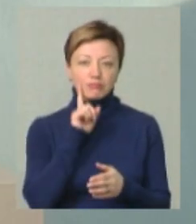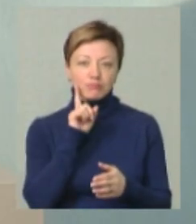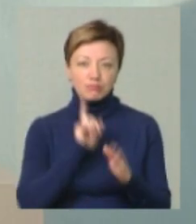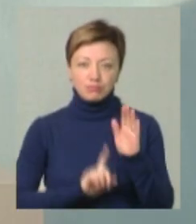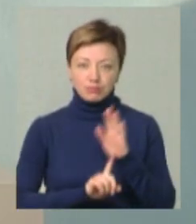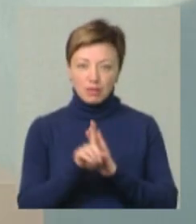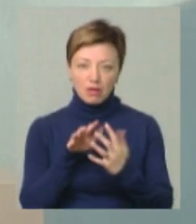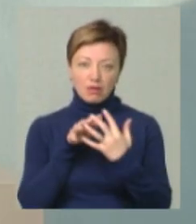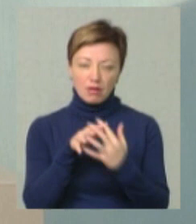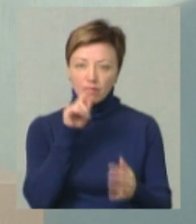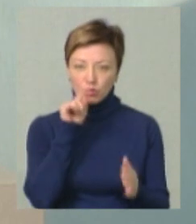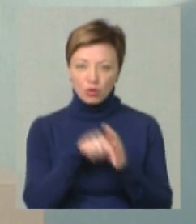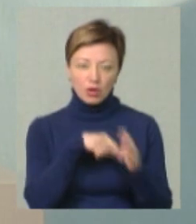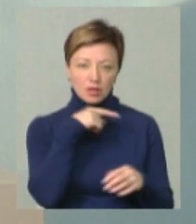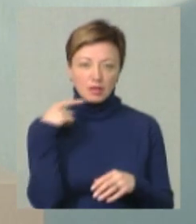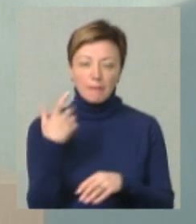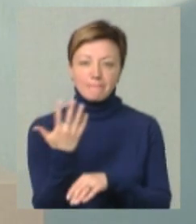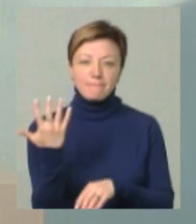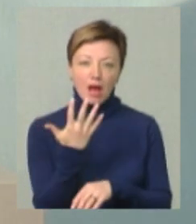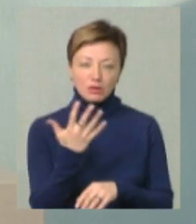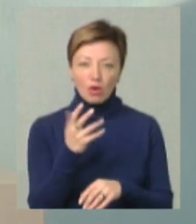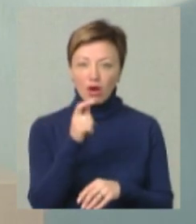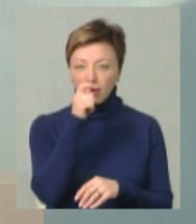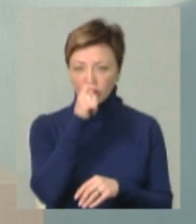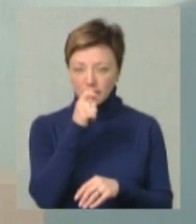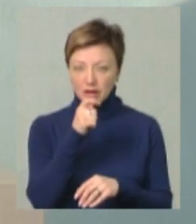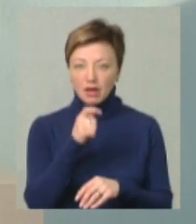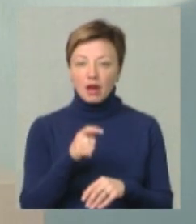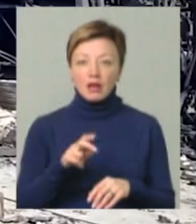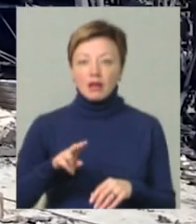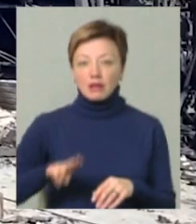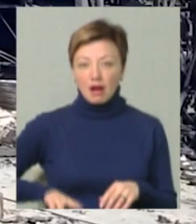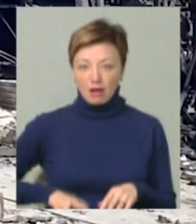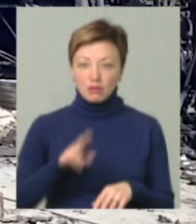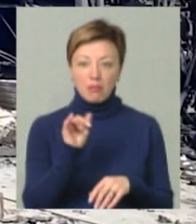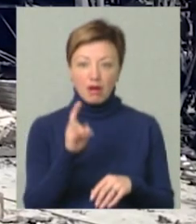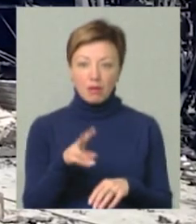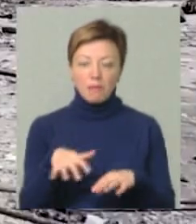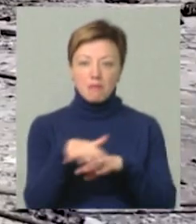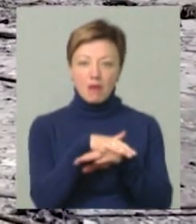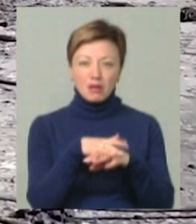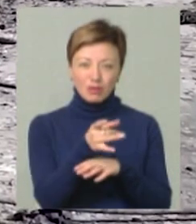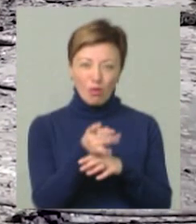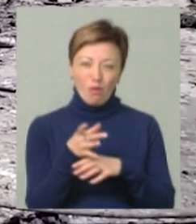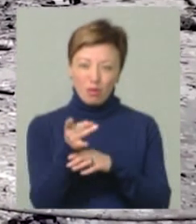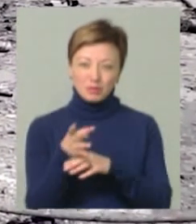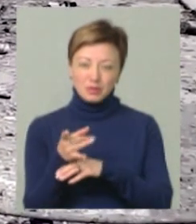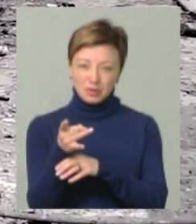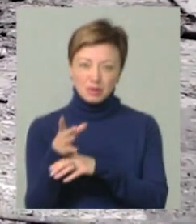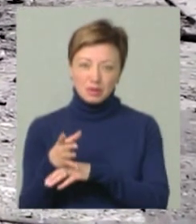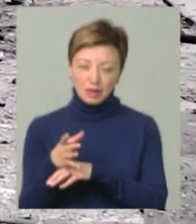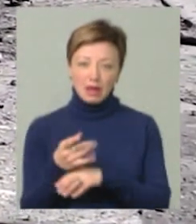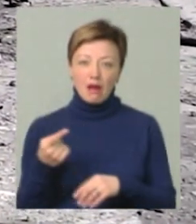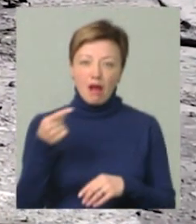вторгнення рашистів. 5 квітня власник екопарку Олександр Фельман заявив, після масових ворожих обстрілів ракетами